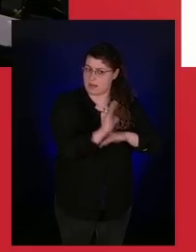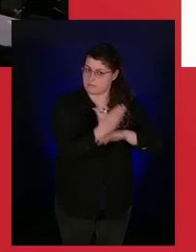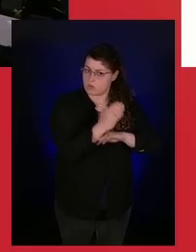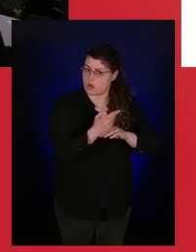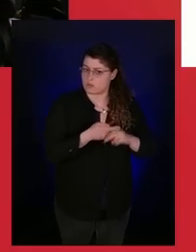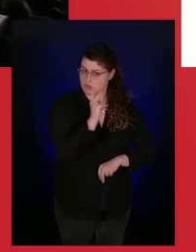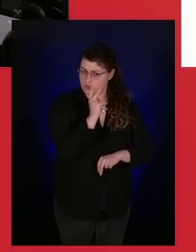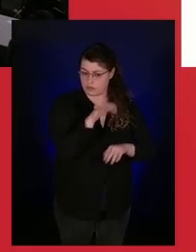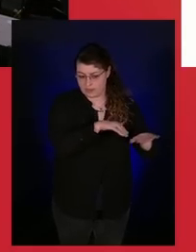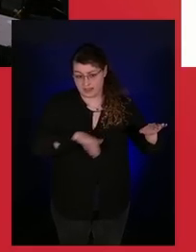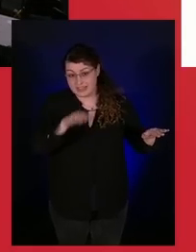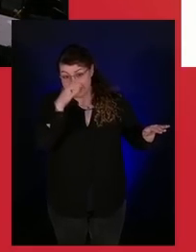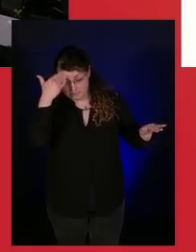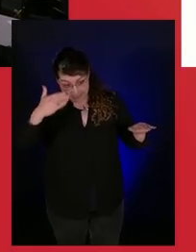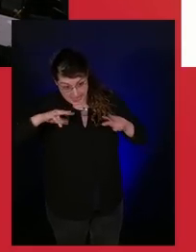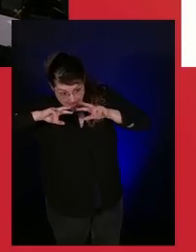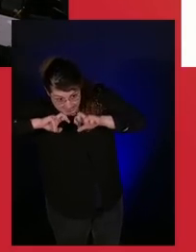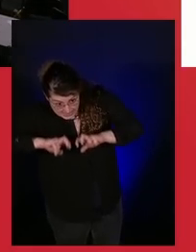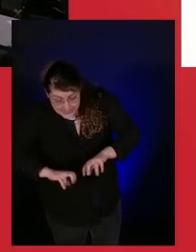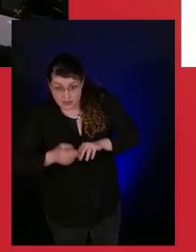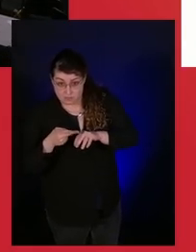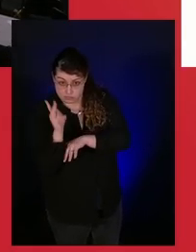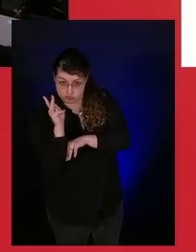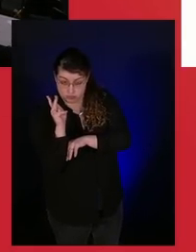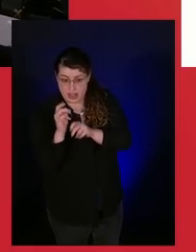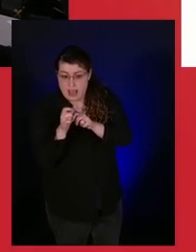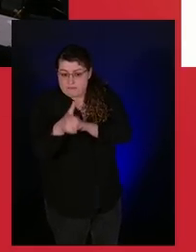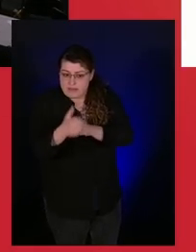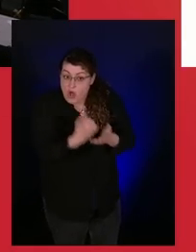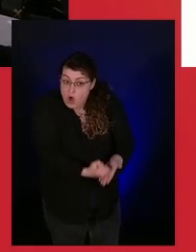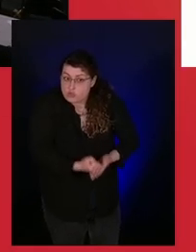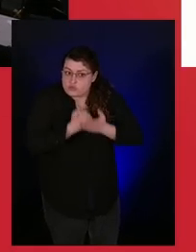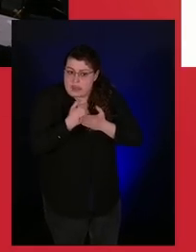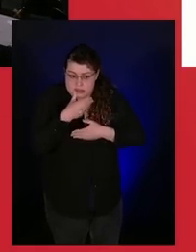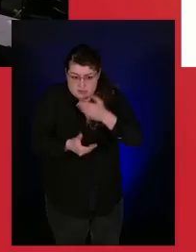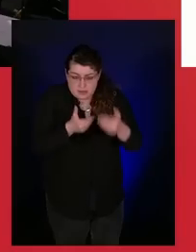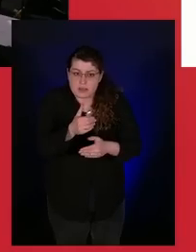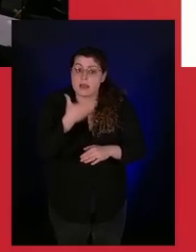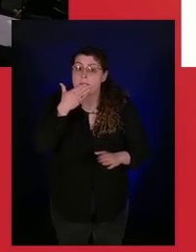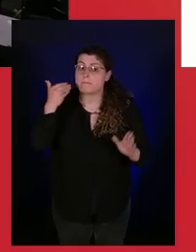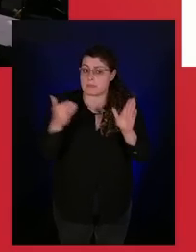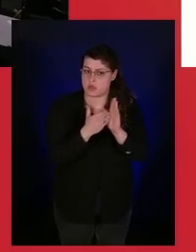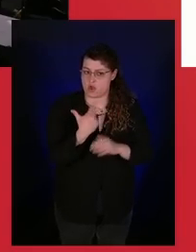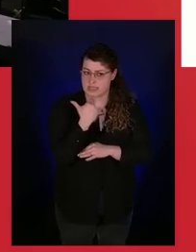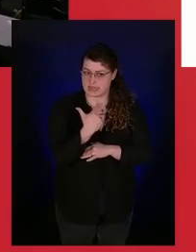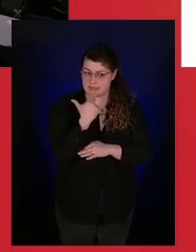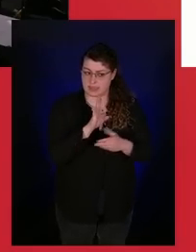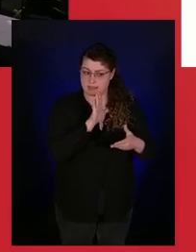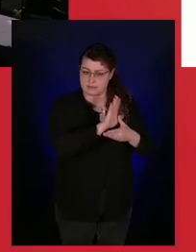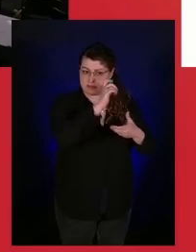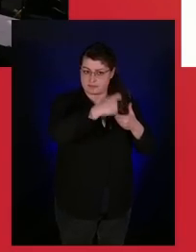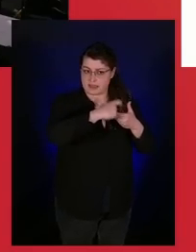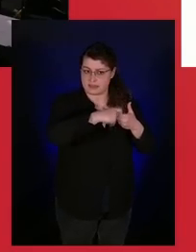que nous pourrons développer doivent être des éléments moteurs pour se réapproprier une meilleure qualité de vie syndicale.